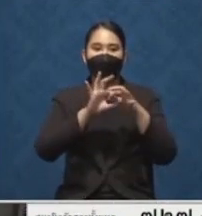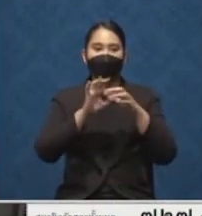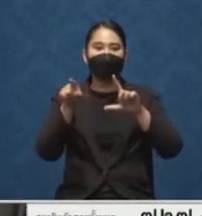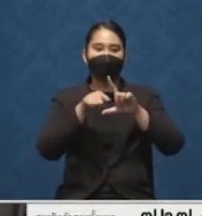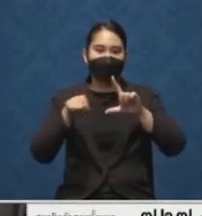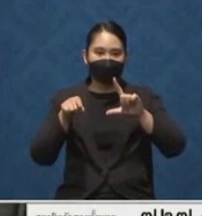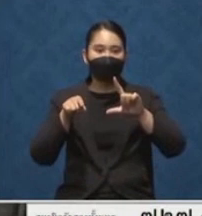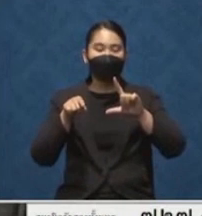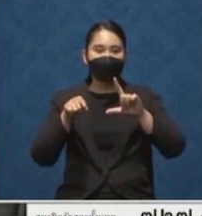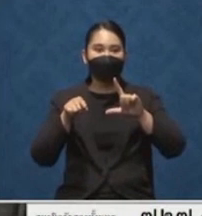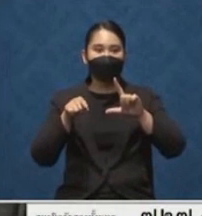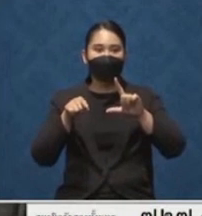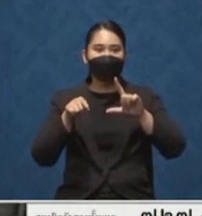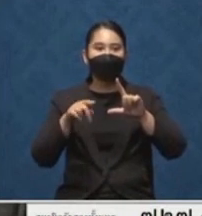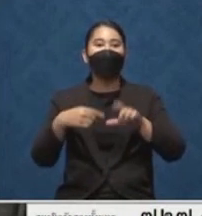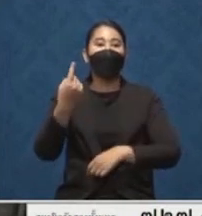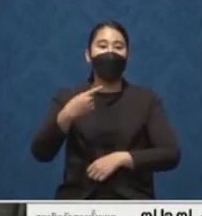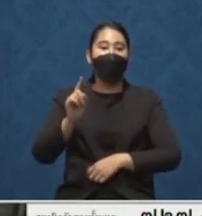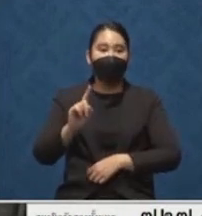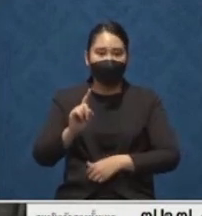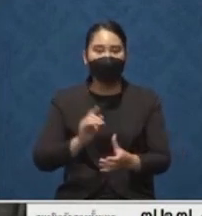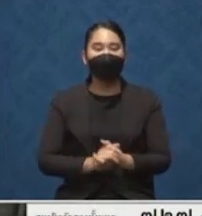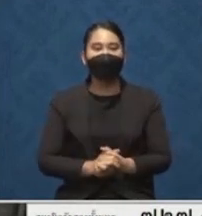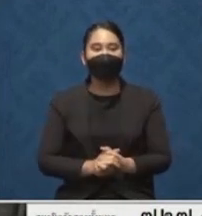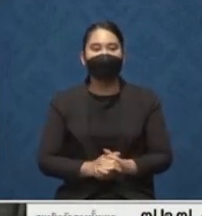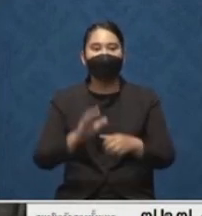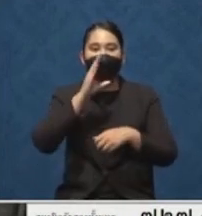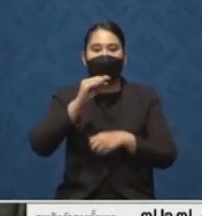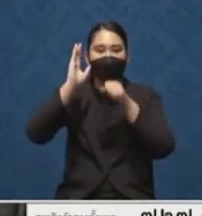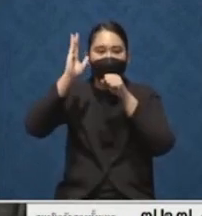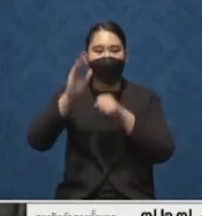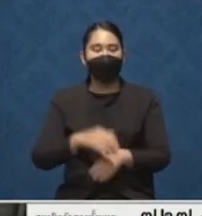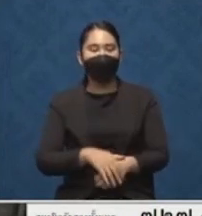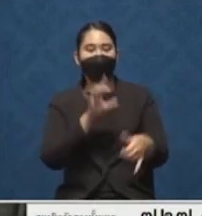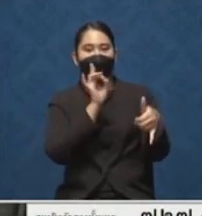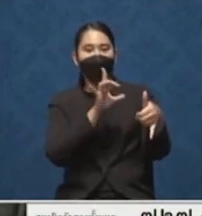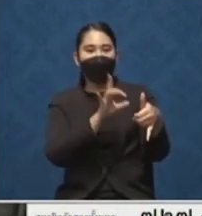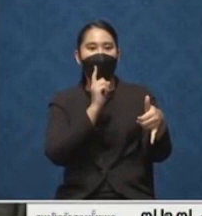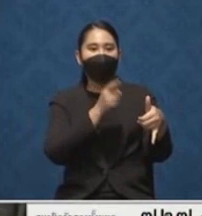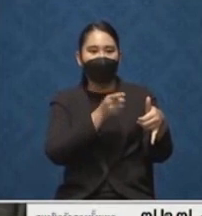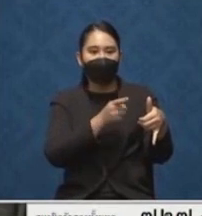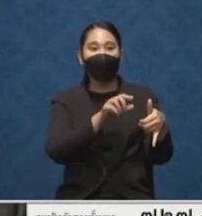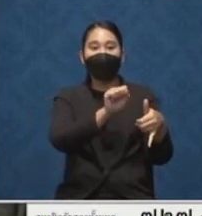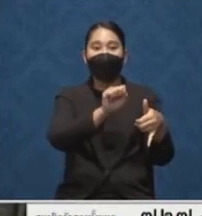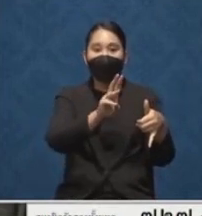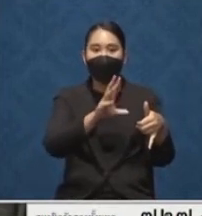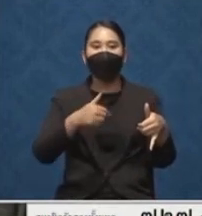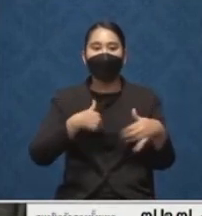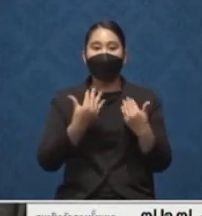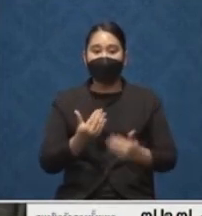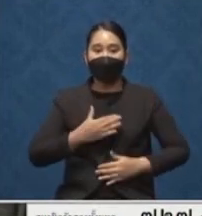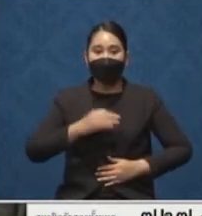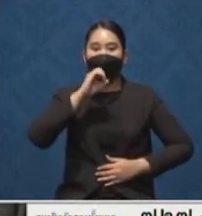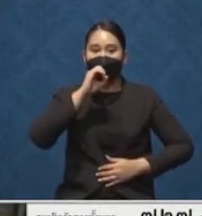ไกลว่าอภิปรายใส่ร้ายสวค่ะพวกเรากำลังจะบอกว่าเ